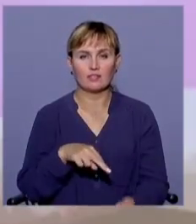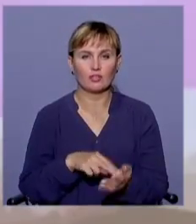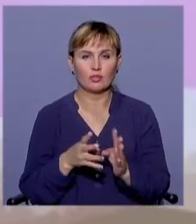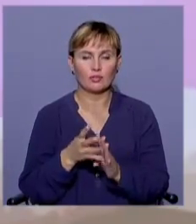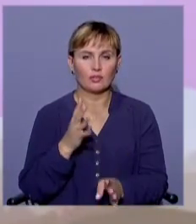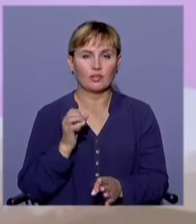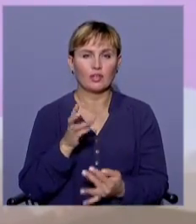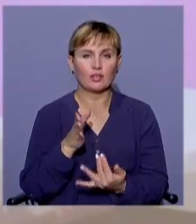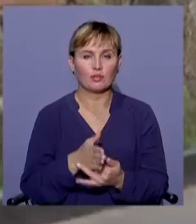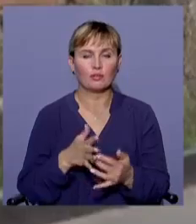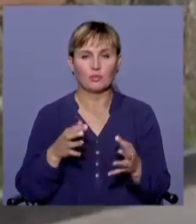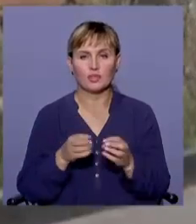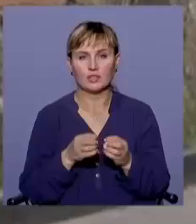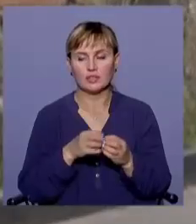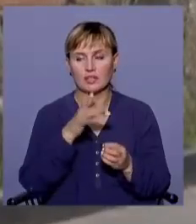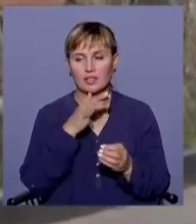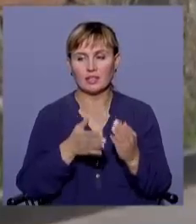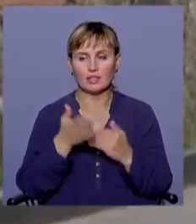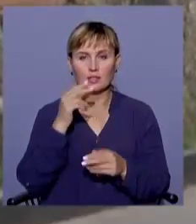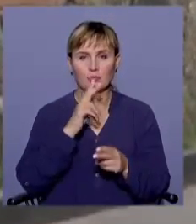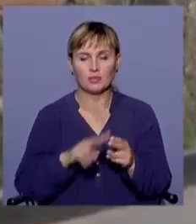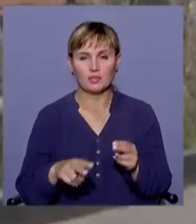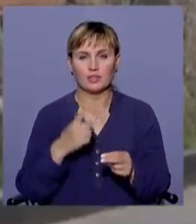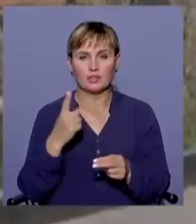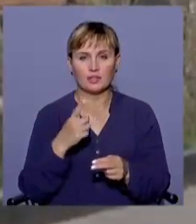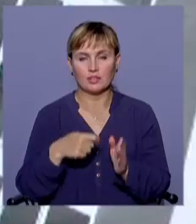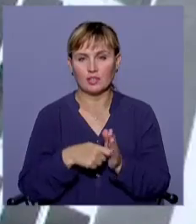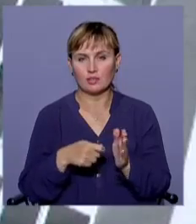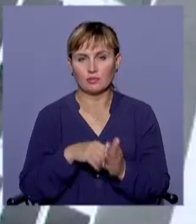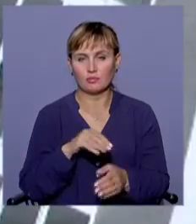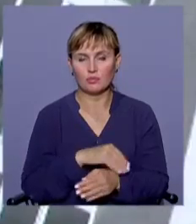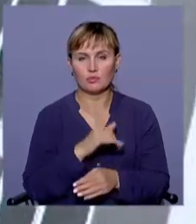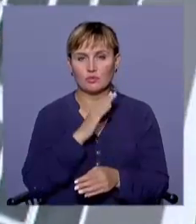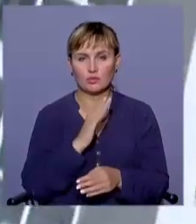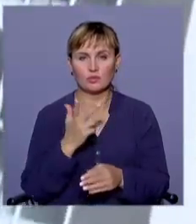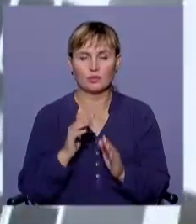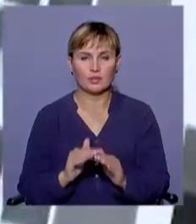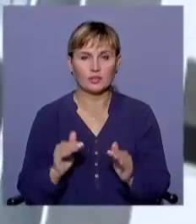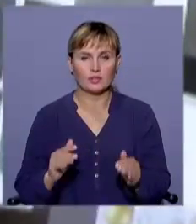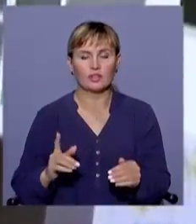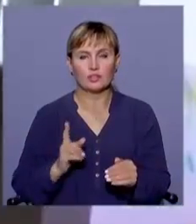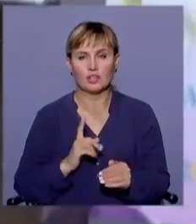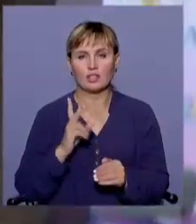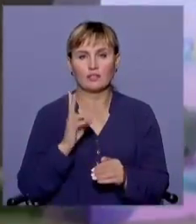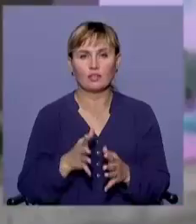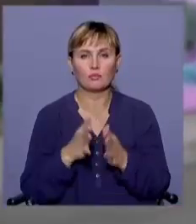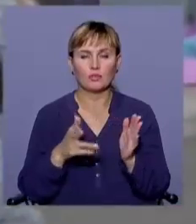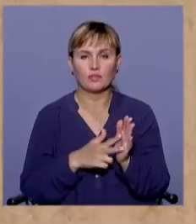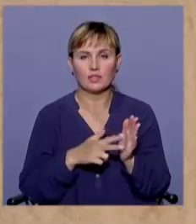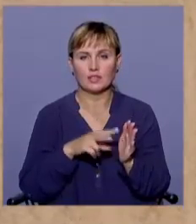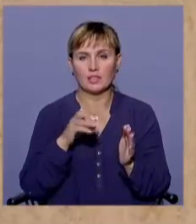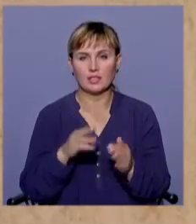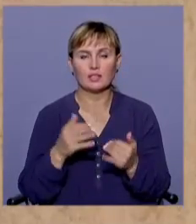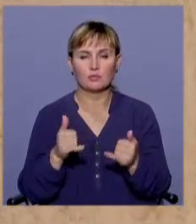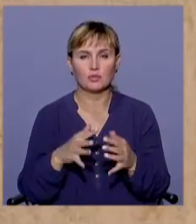очереди как льготник. Более 10 лет назад она потеряла единственного кормильца. У женщины трое детей. Ждали квартиру более 8 лет.